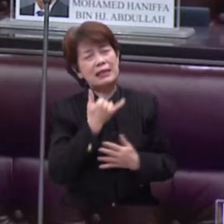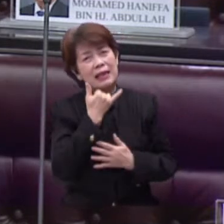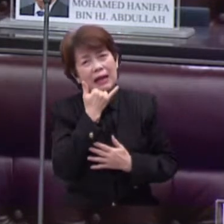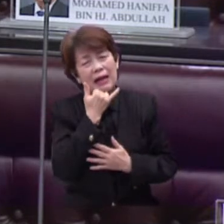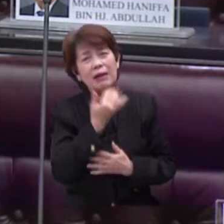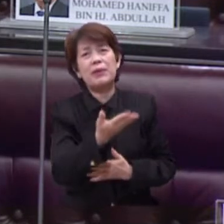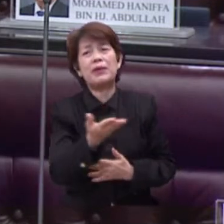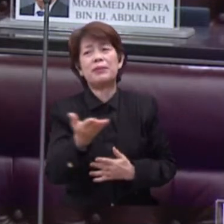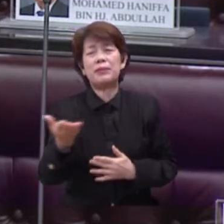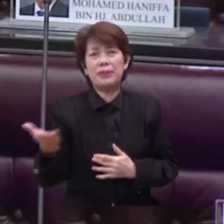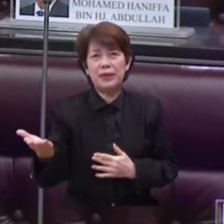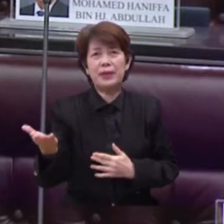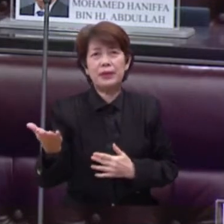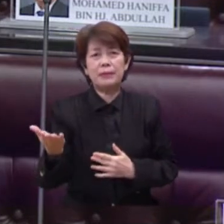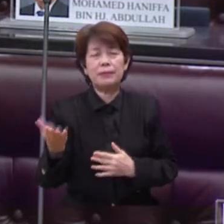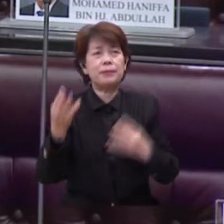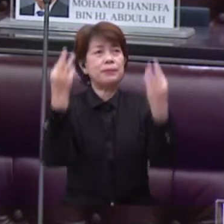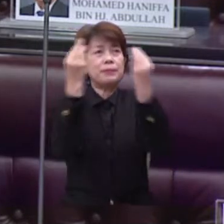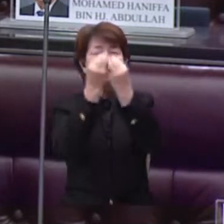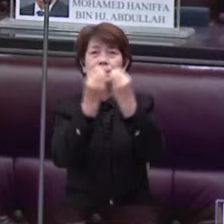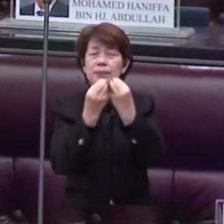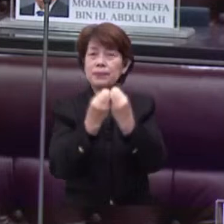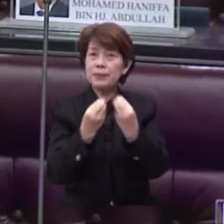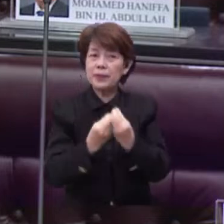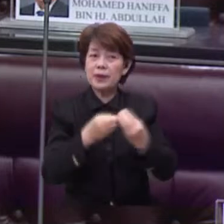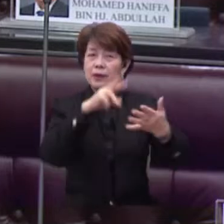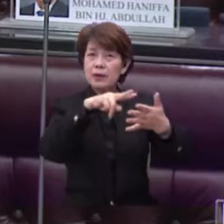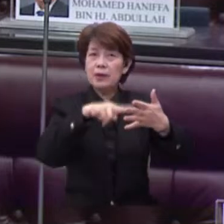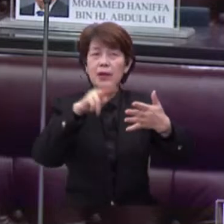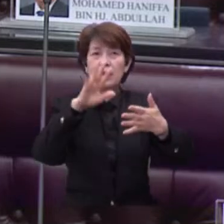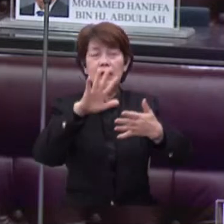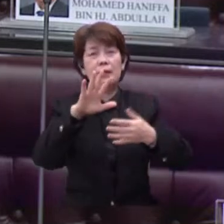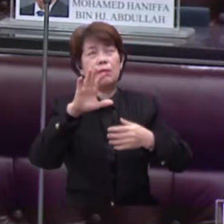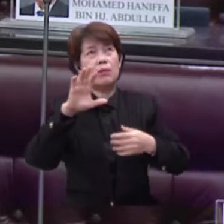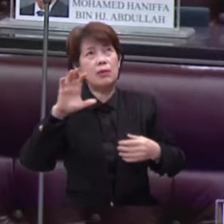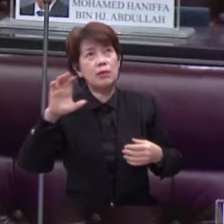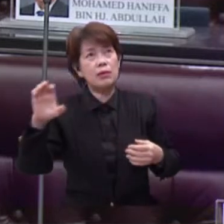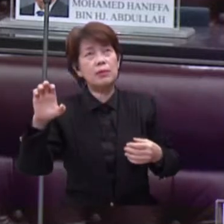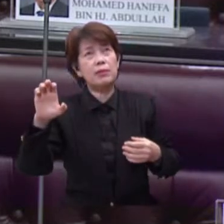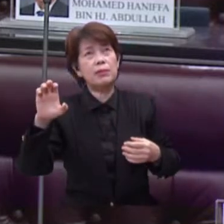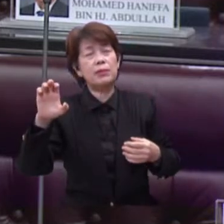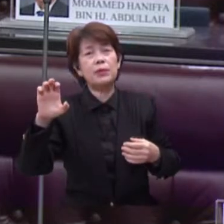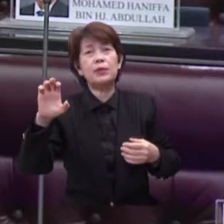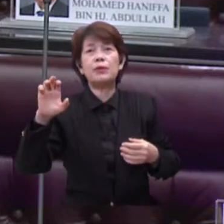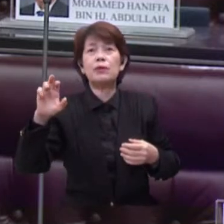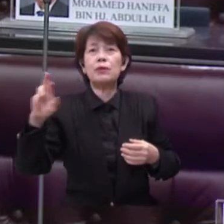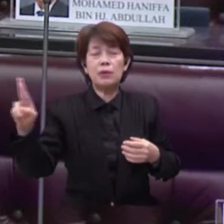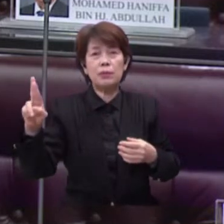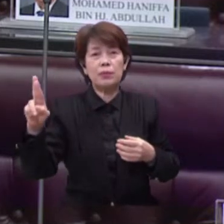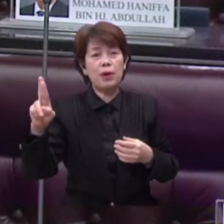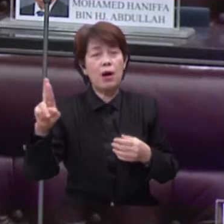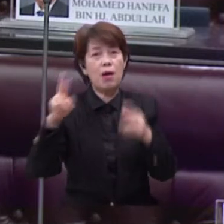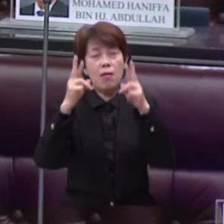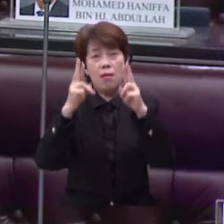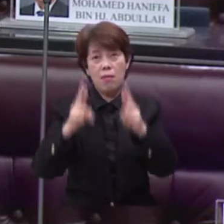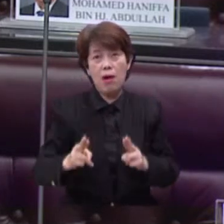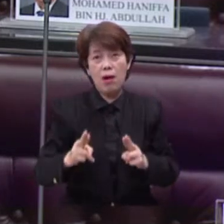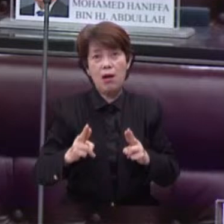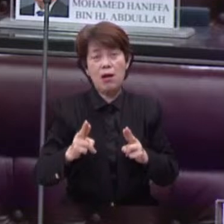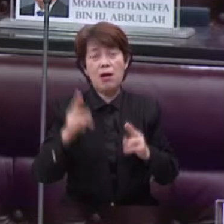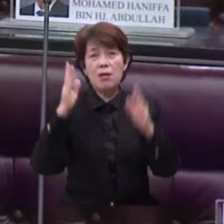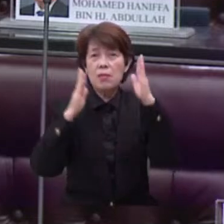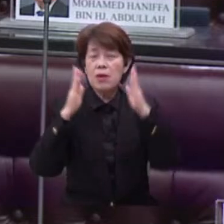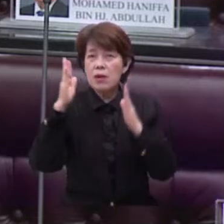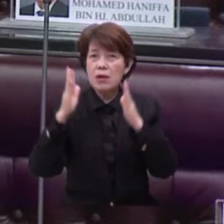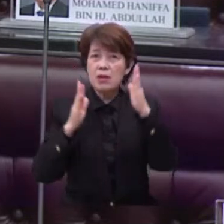statistik yang telah saya baca hampir 500 juta 500.000 rakyat Malaysia mengalami gejala